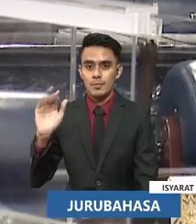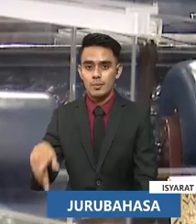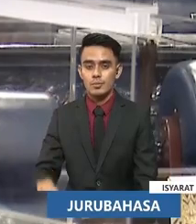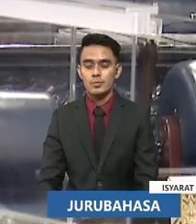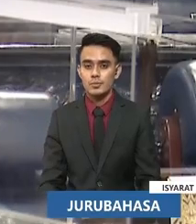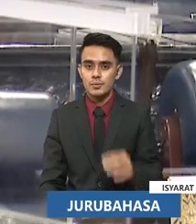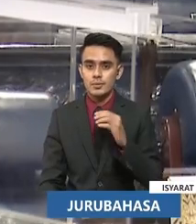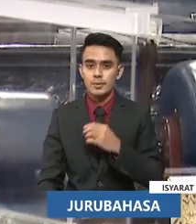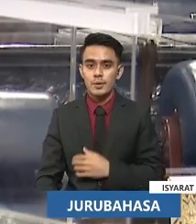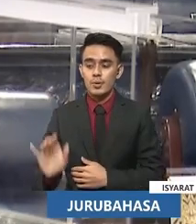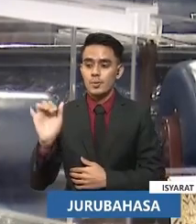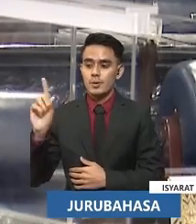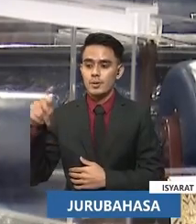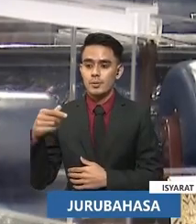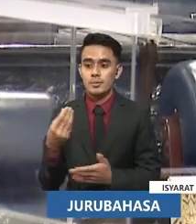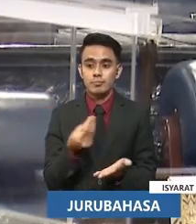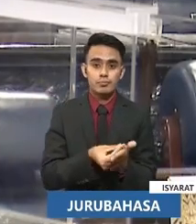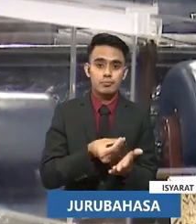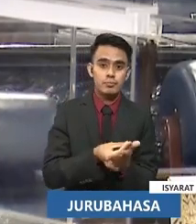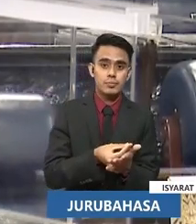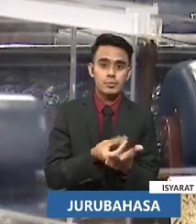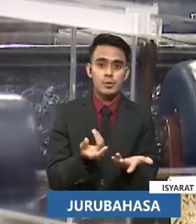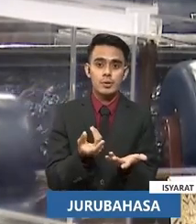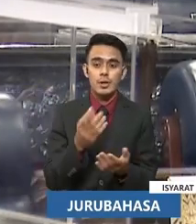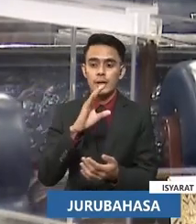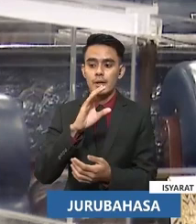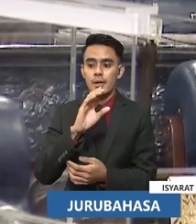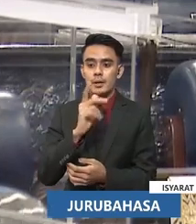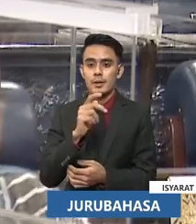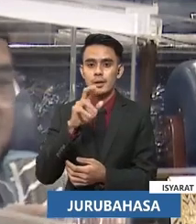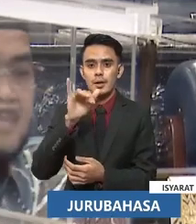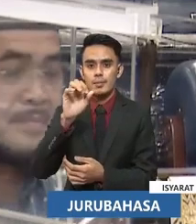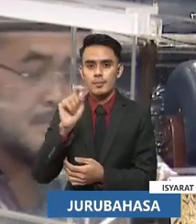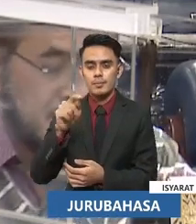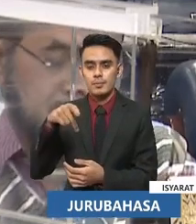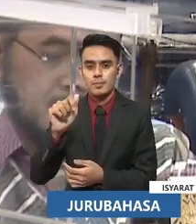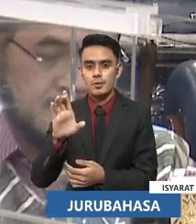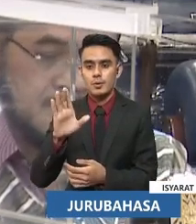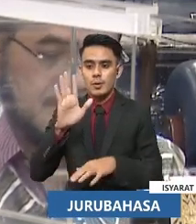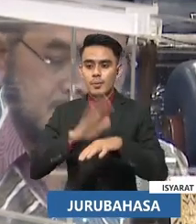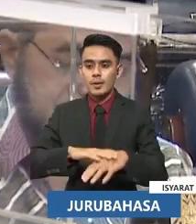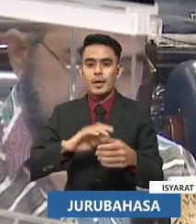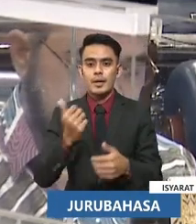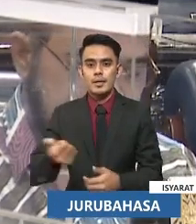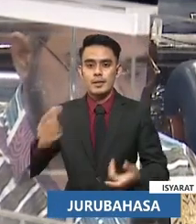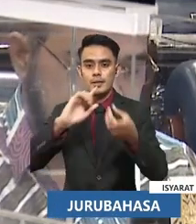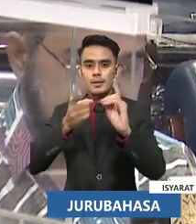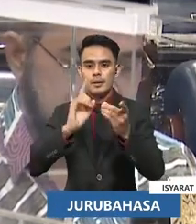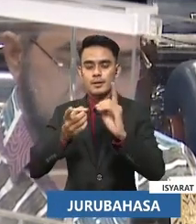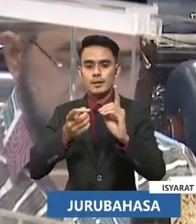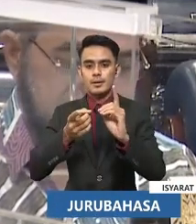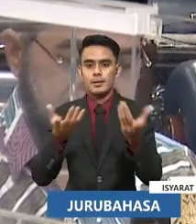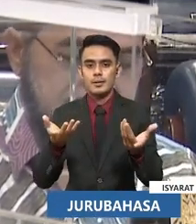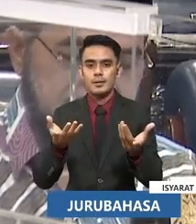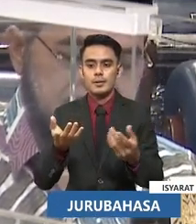Tan Sri yang Pertua, mata wang kripto atau cryptocurrency Zain Izin yang juga dikenali sebagai aset digital, digital asset,